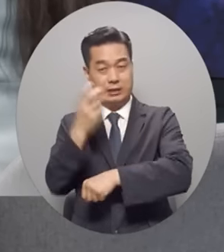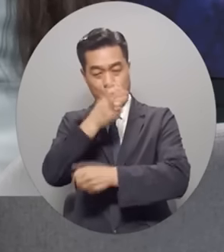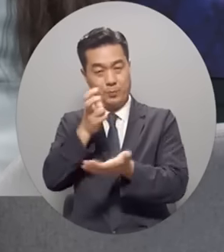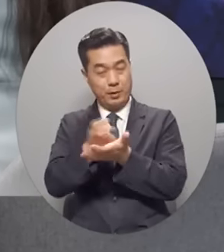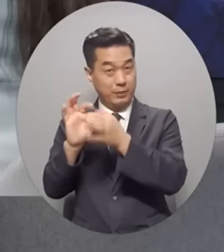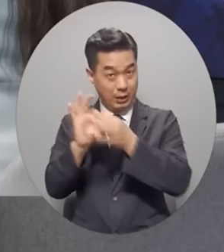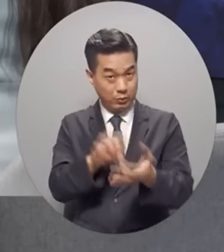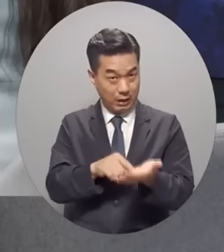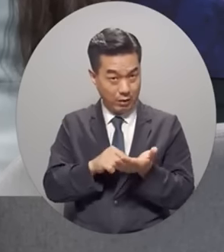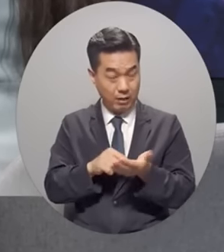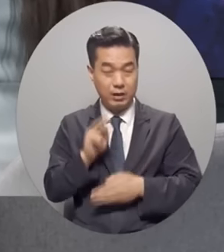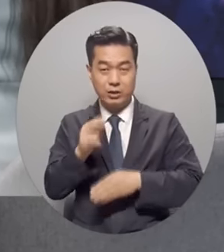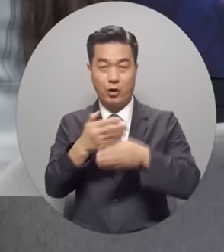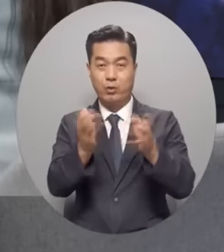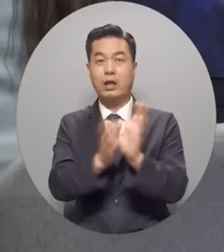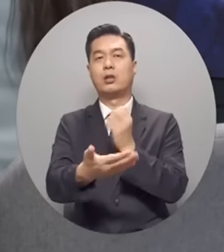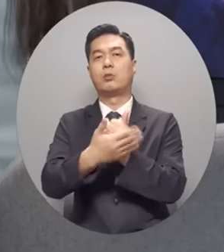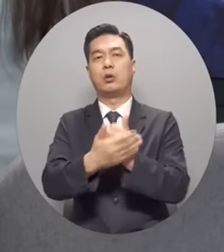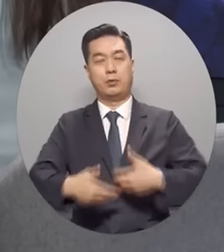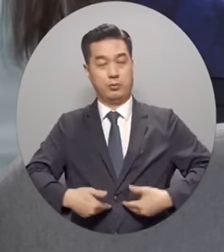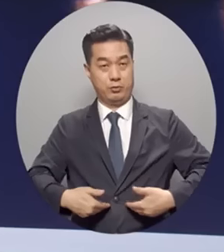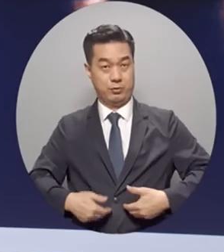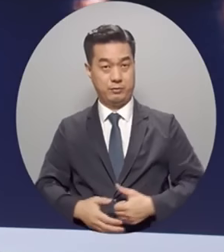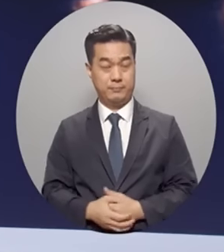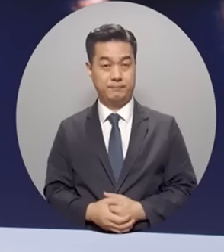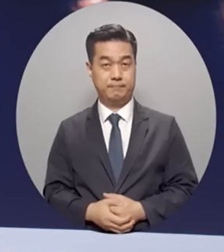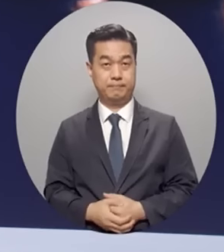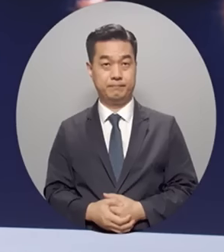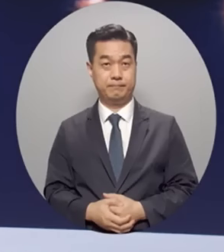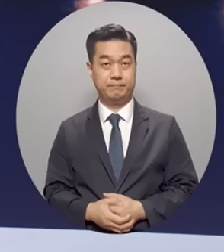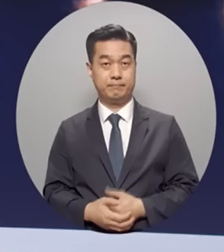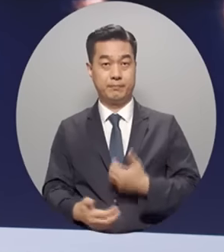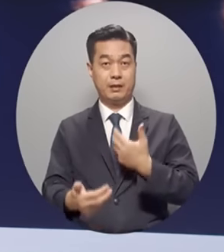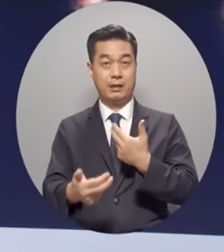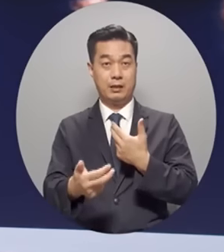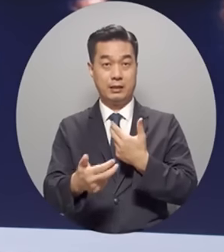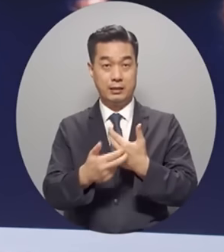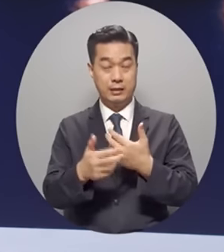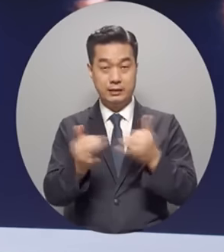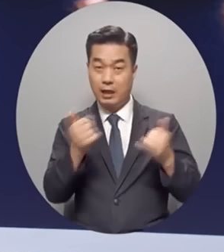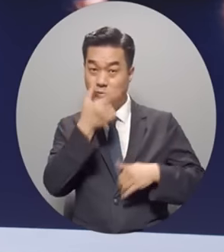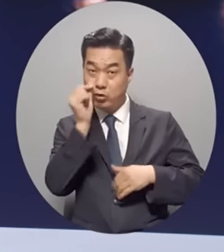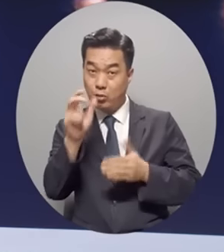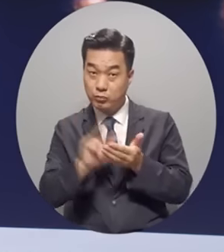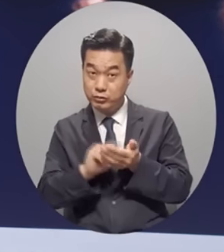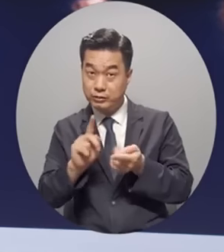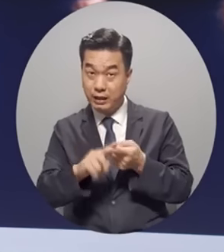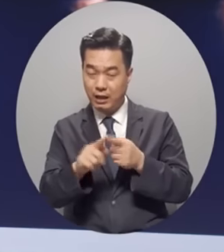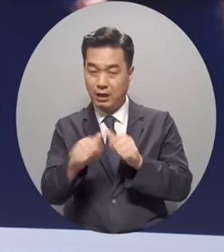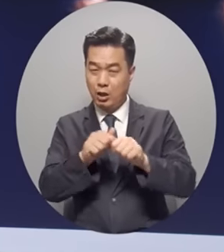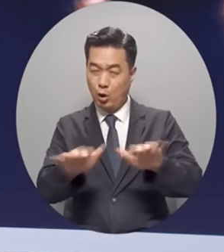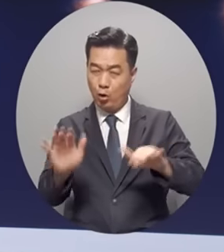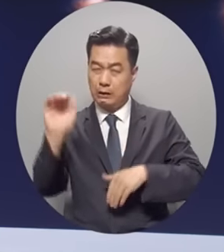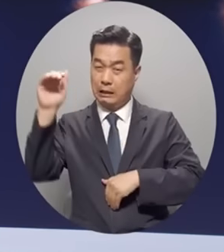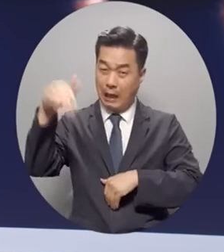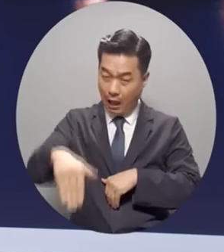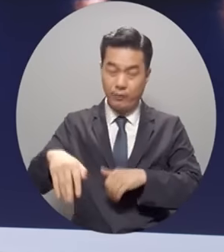이거 여당 협조가 절실한 거 아닌가요네 의료 공백이나 의정 갈등을 두고선 여론이 급격히 악화된